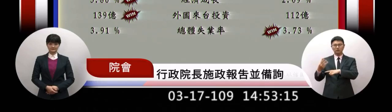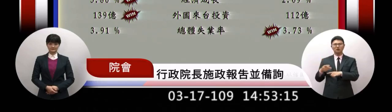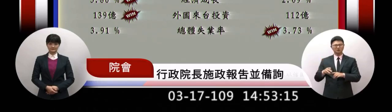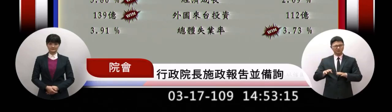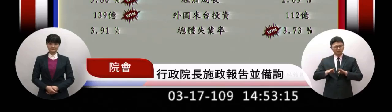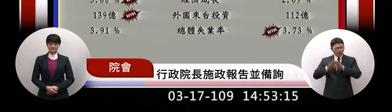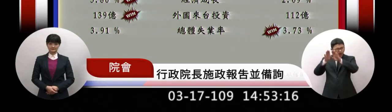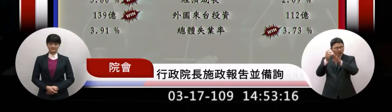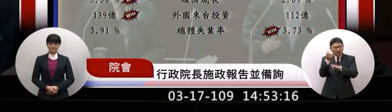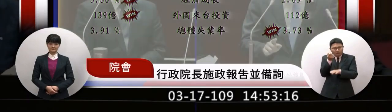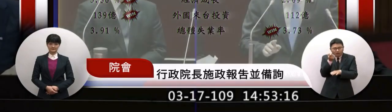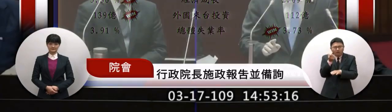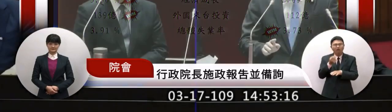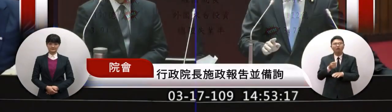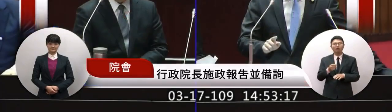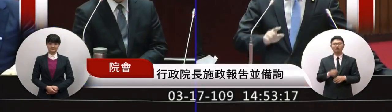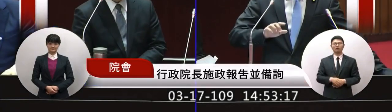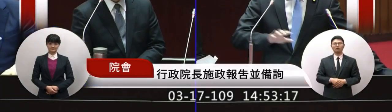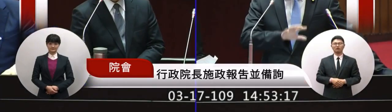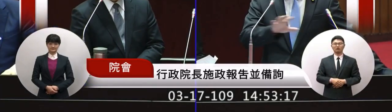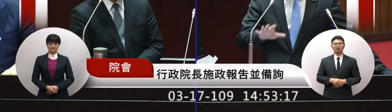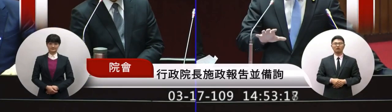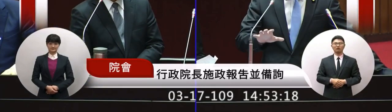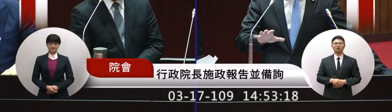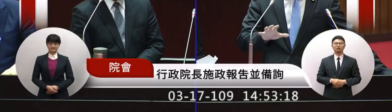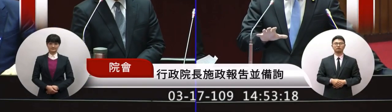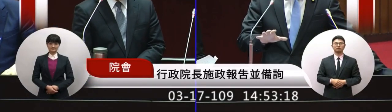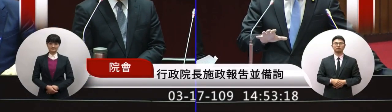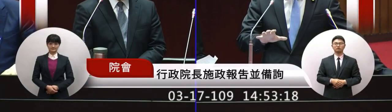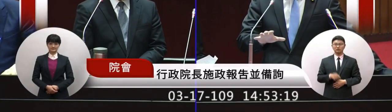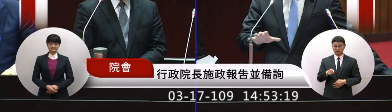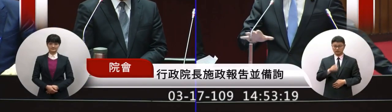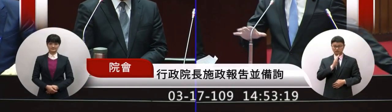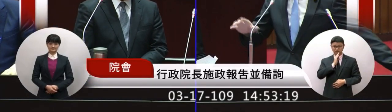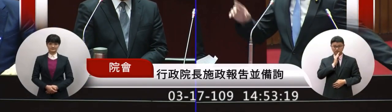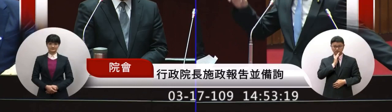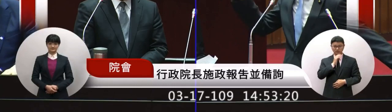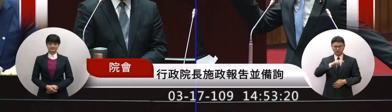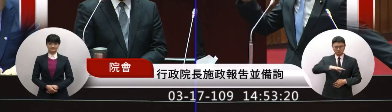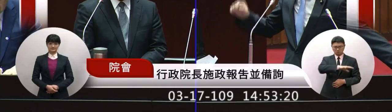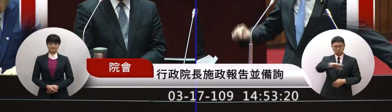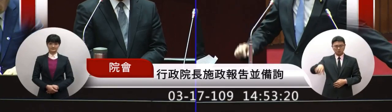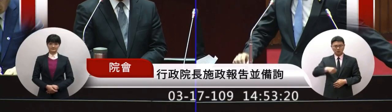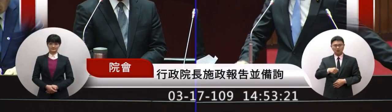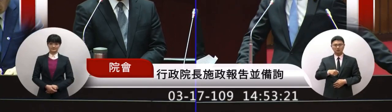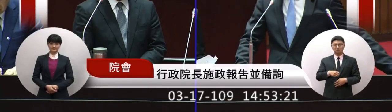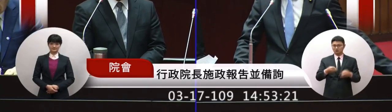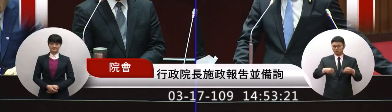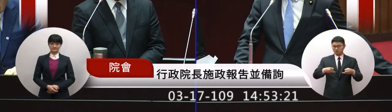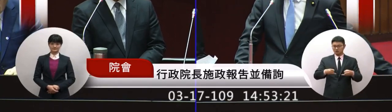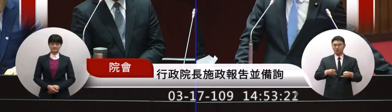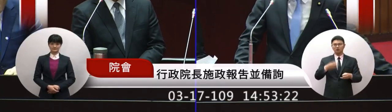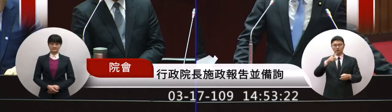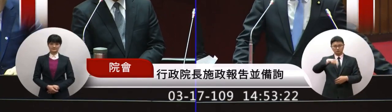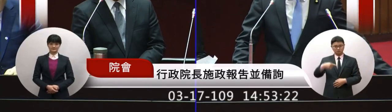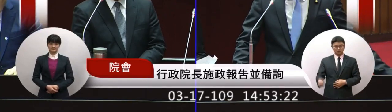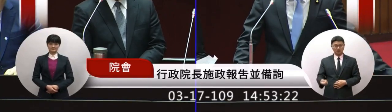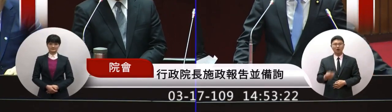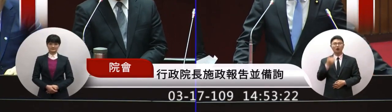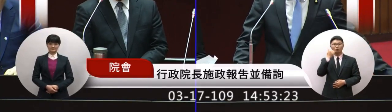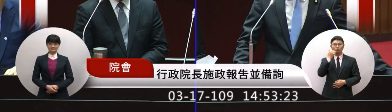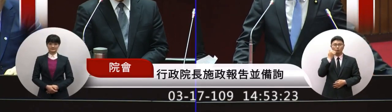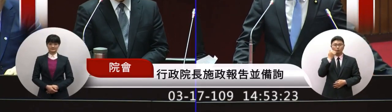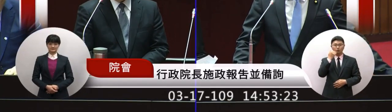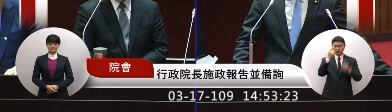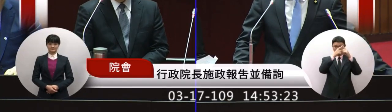进步。可是这个是全体的一个状况。如果我们来看下一个大学